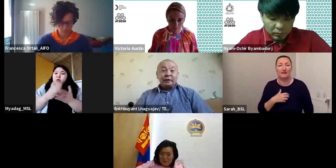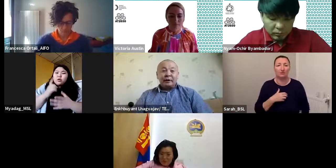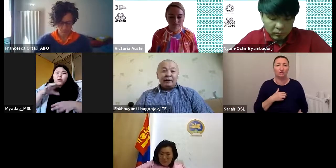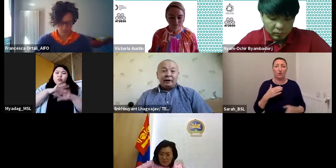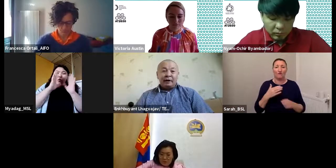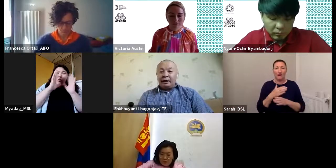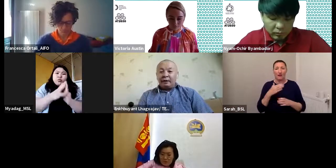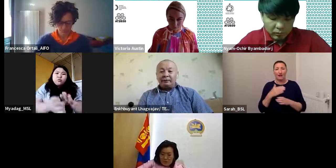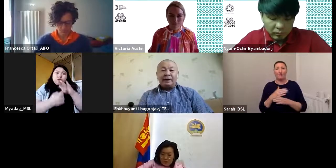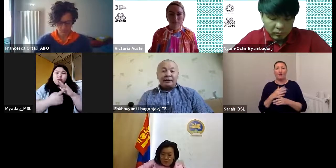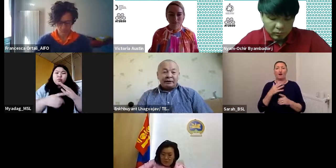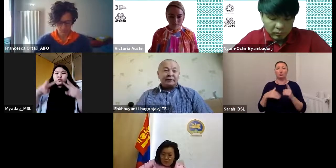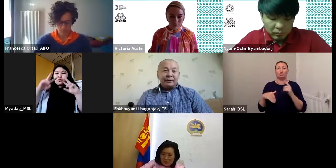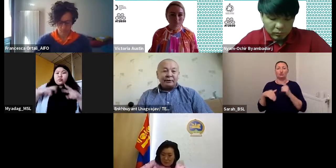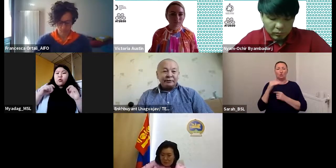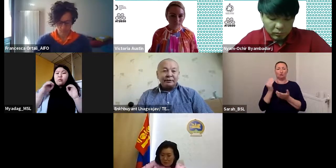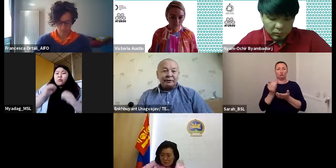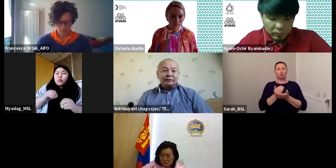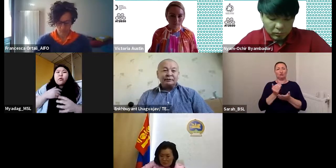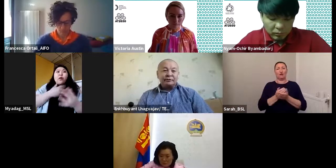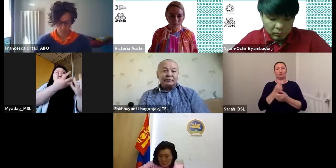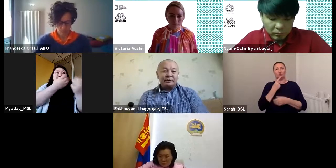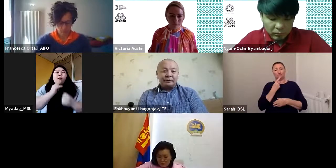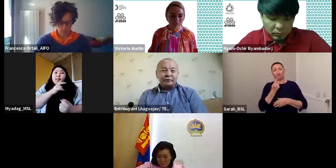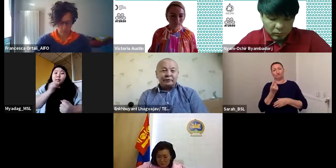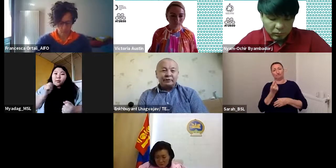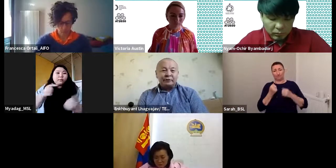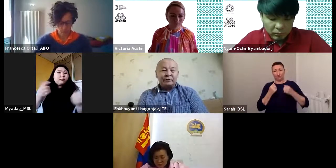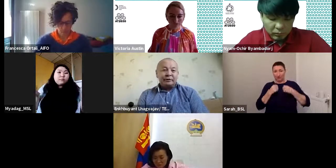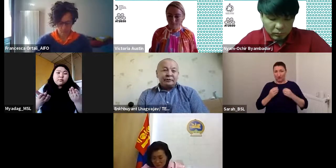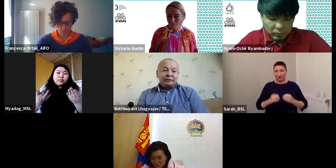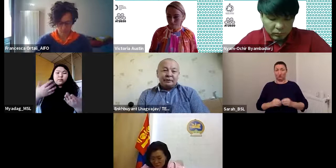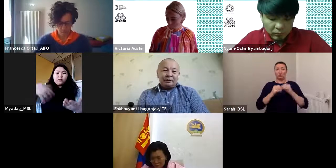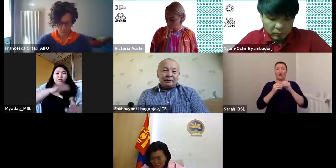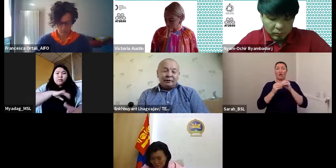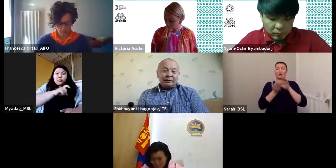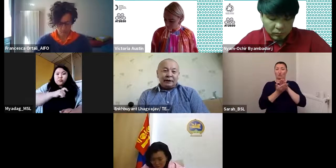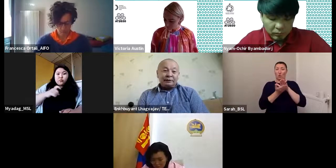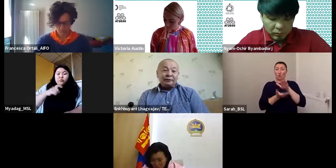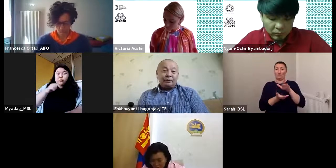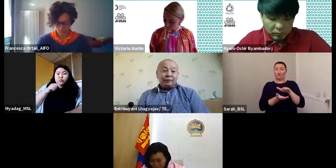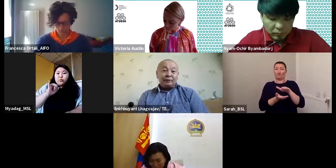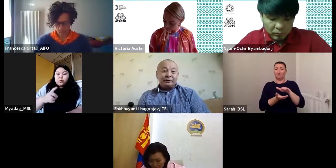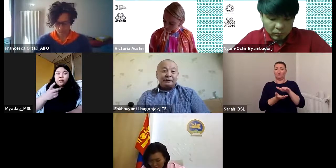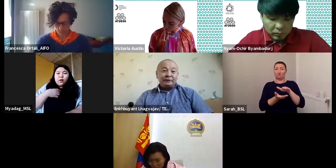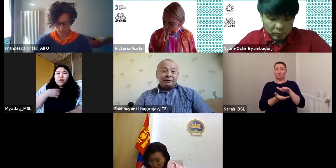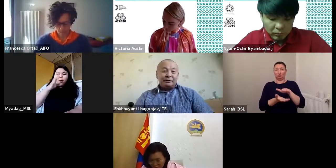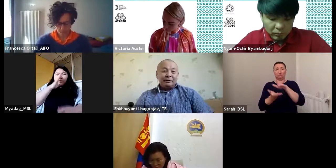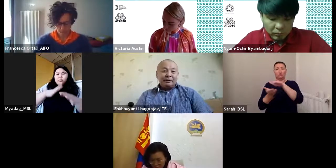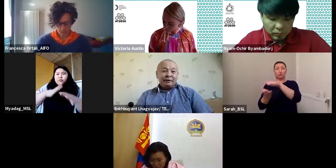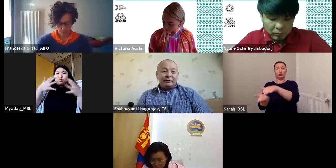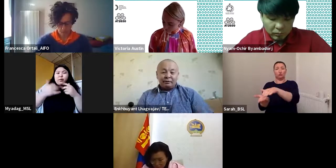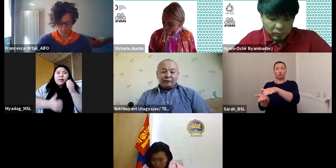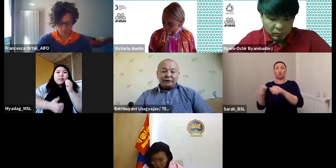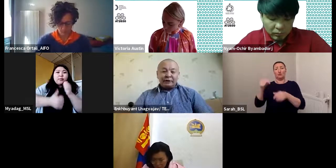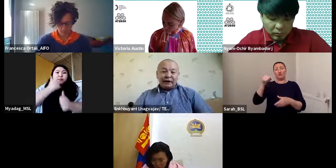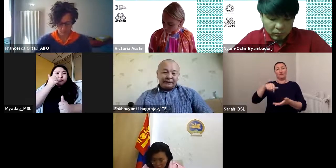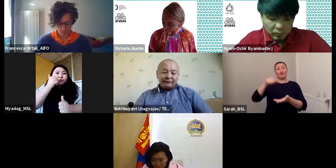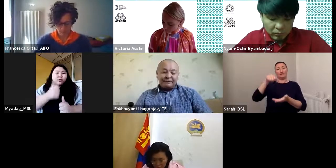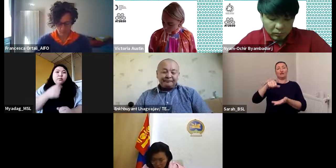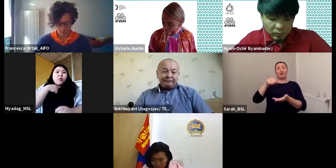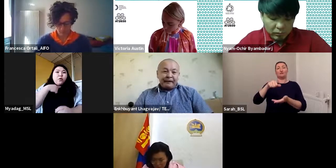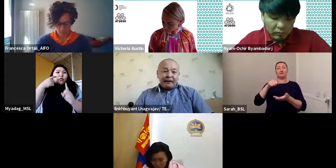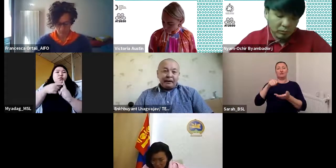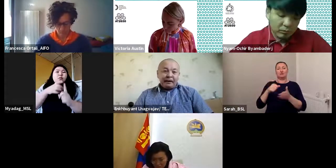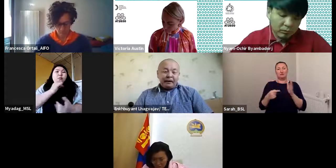болгож авна гэдэг маань бол энэ бол одоо бидний хувьд бол одоо асар том амжилтанд хүрж байна